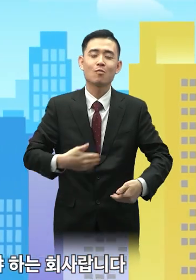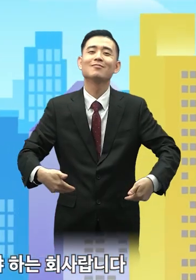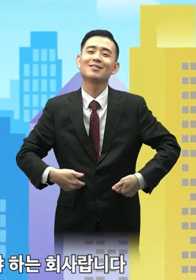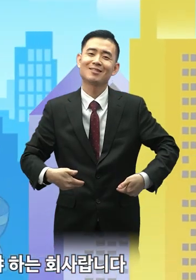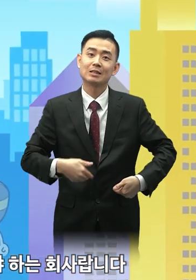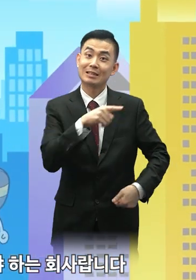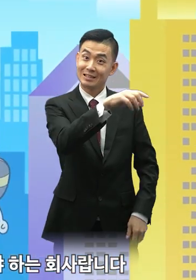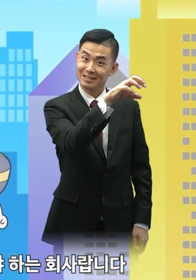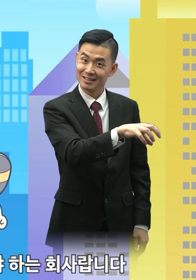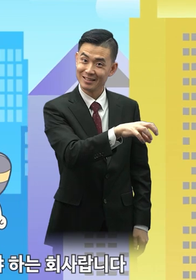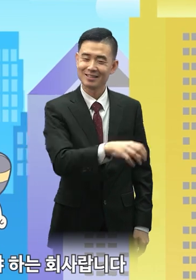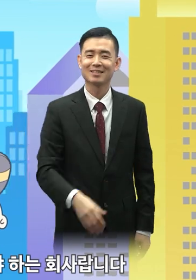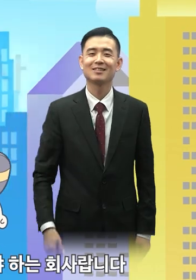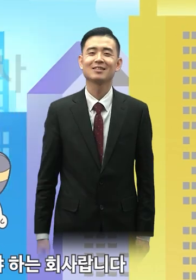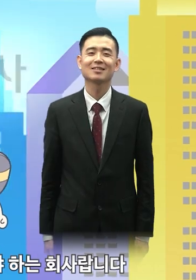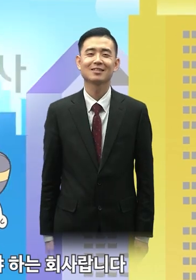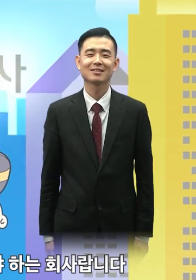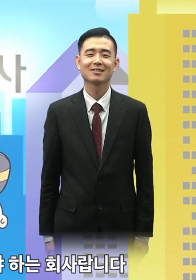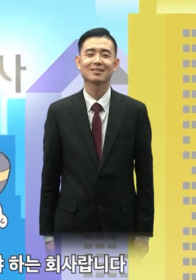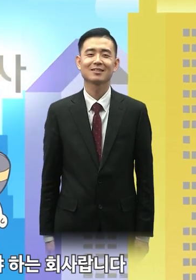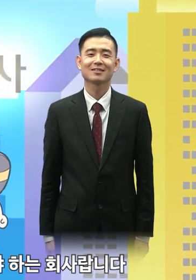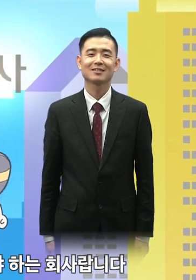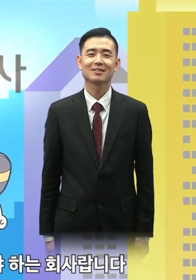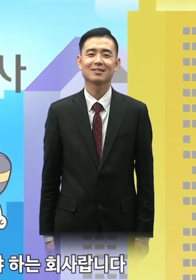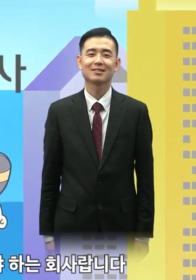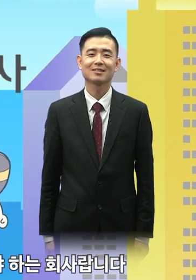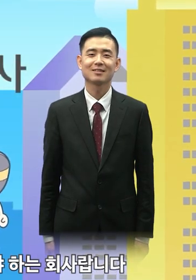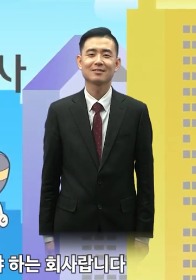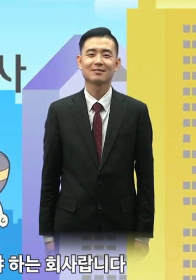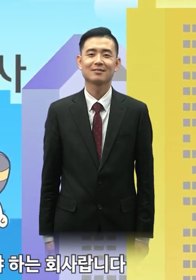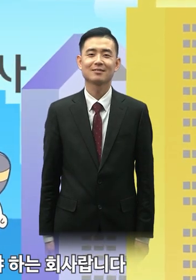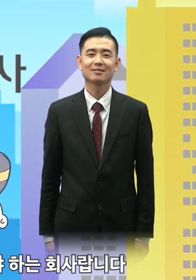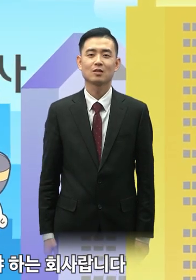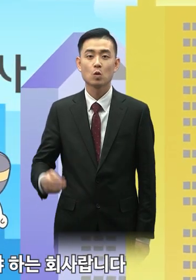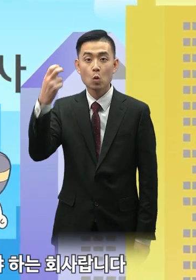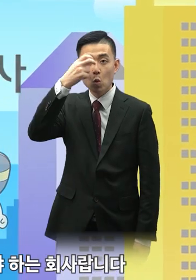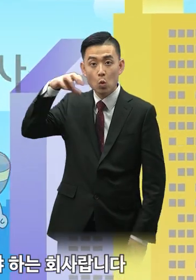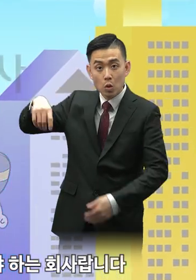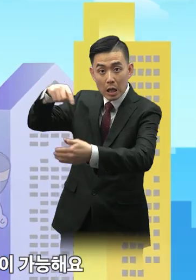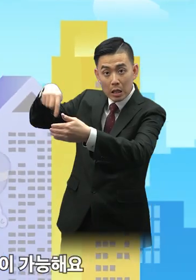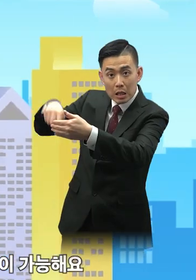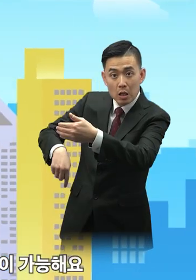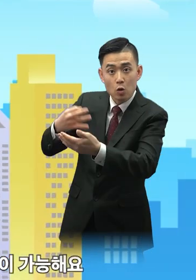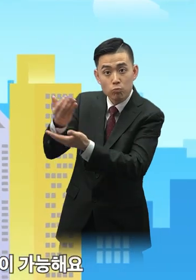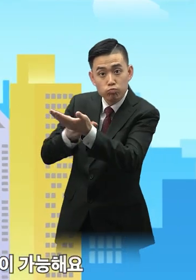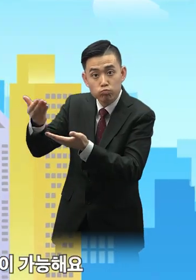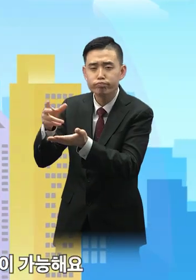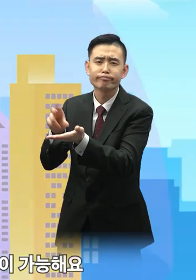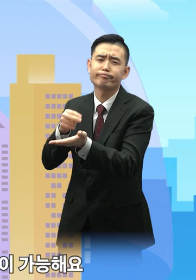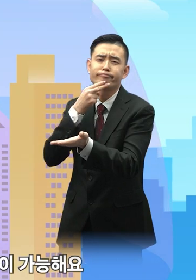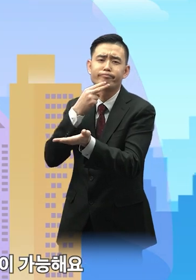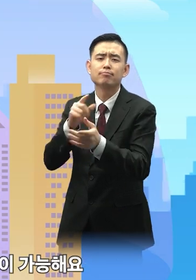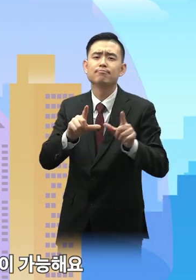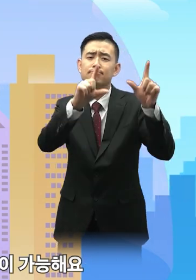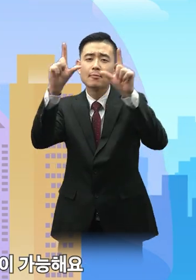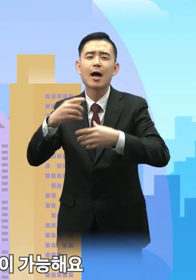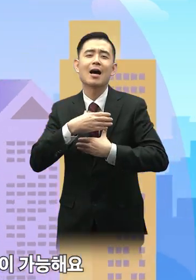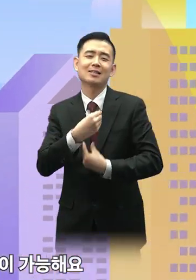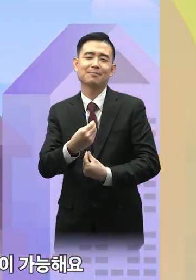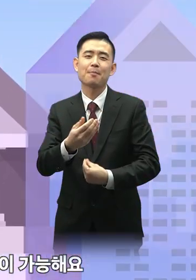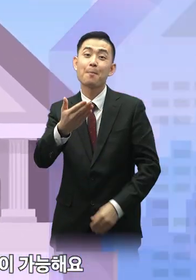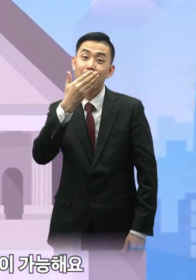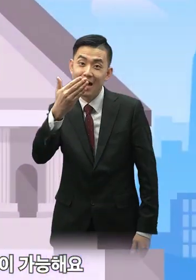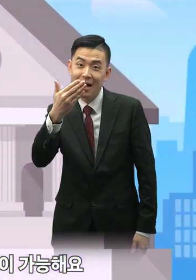여러분들의 소중한 예금을 지키기 위해서 꼭 알고 계셔야 하는 회사랍니다. 보호범위 안에서 거래하면 보다